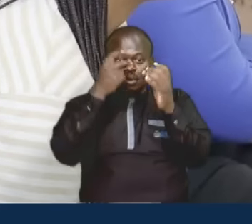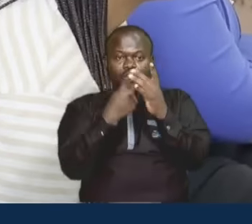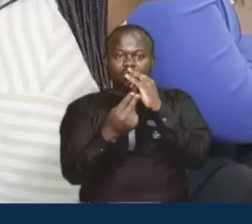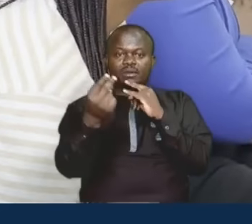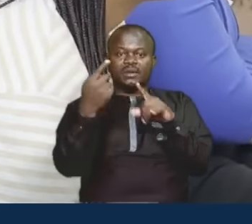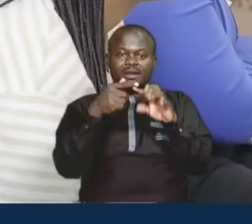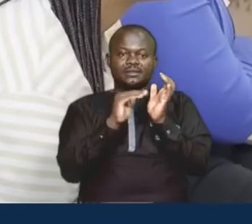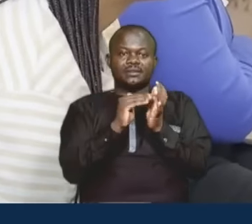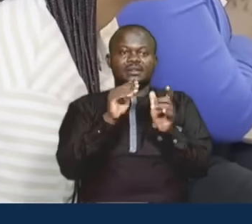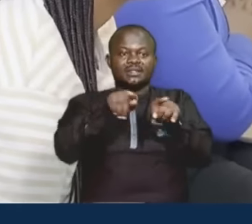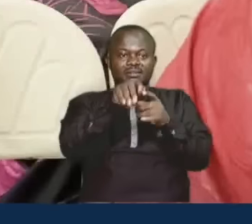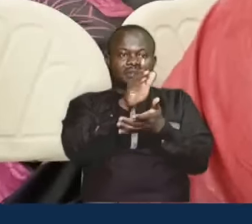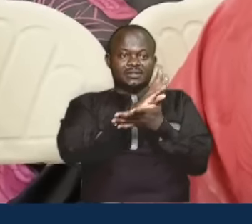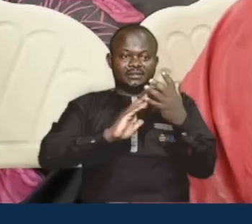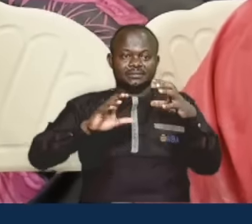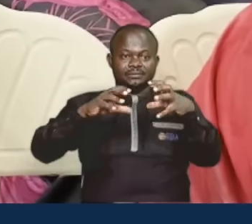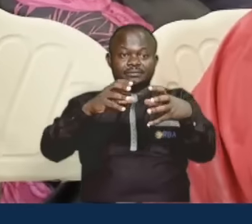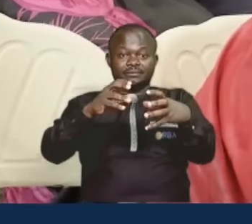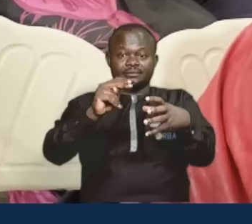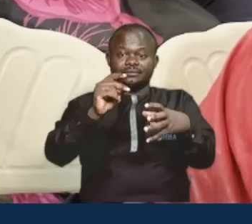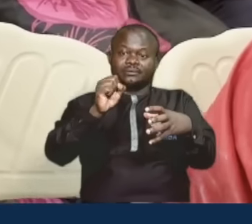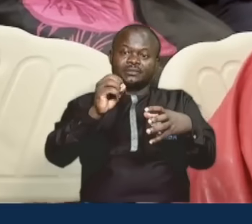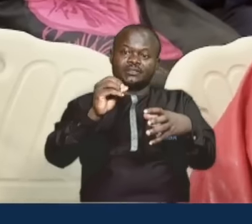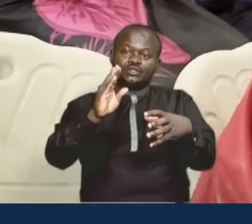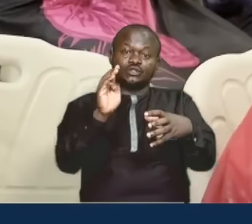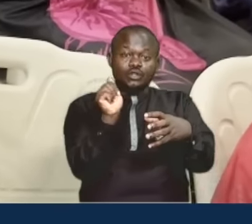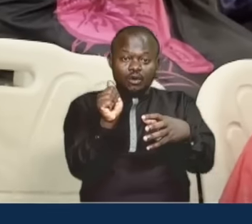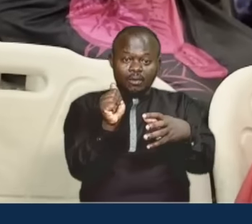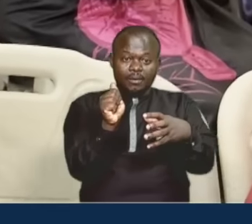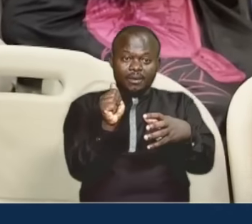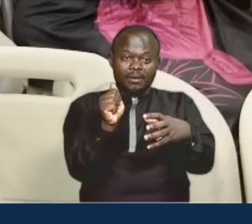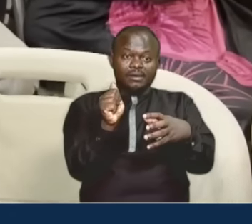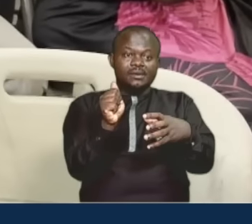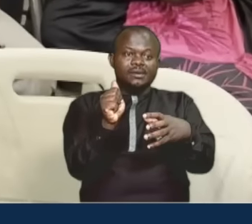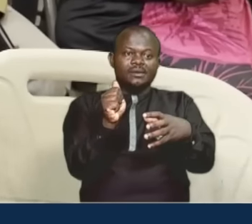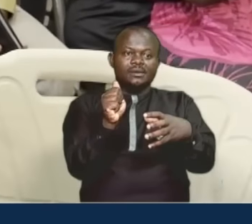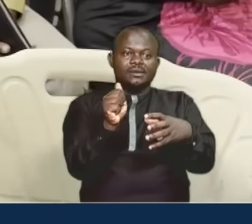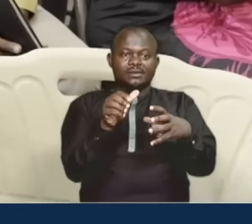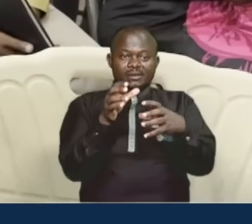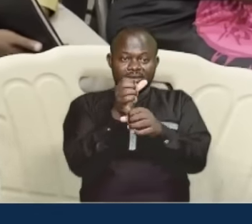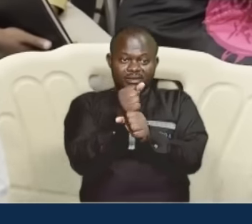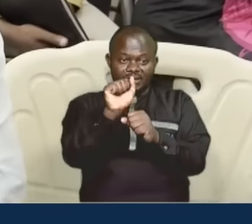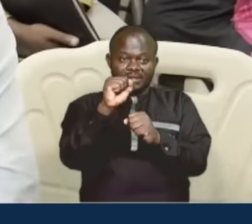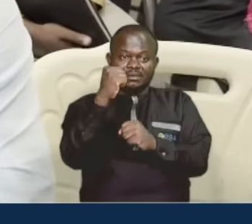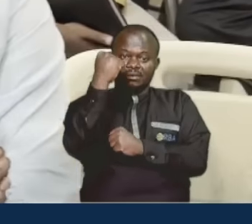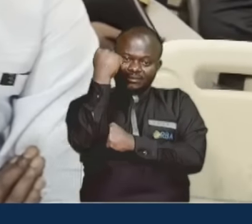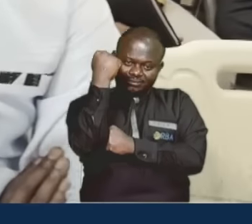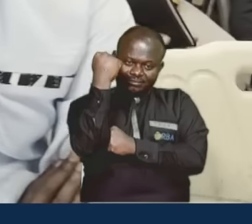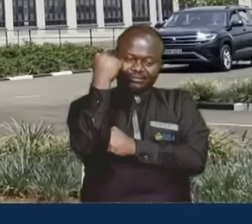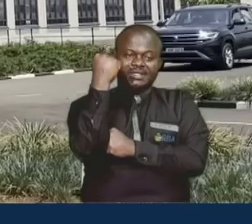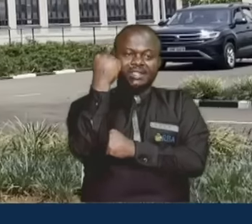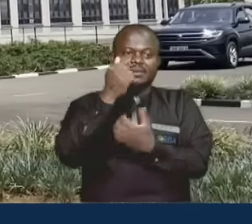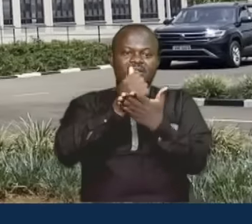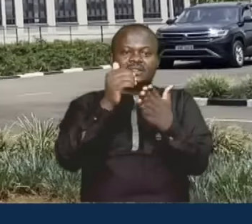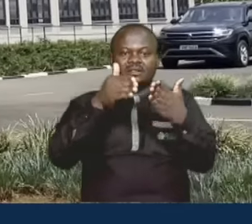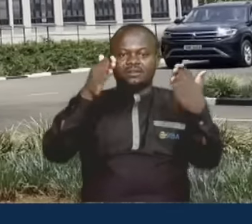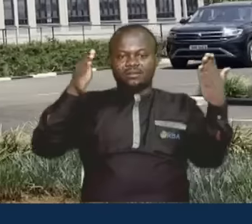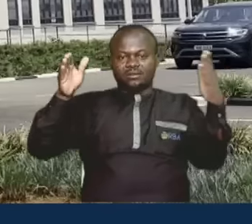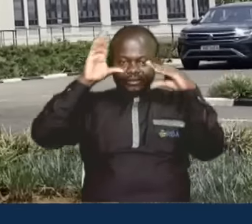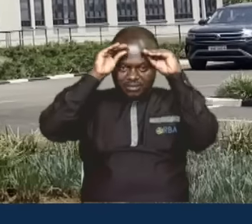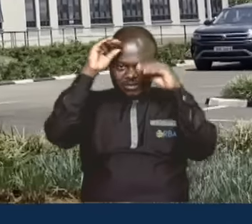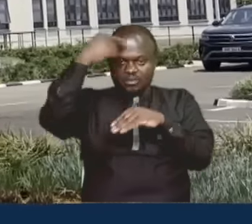kandi nk'abamwe mu bagize ihuriro ryiswe Nsoba Ntare School Old Boys Association ni wo nkingi mwikorezi ku iyubako ry'iri shuri ryafunguye imiryango uyu